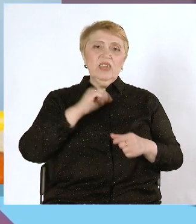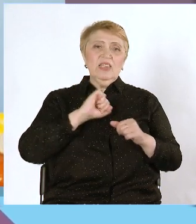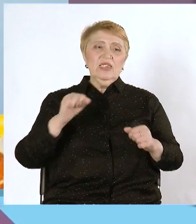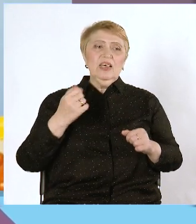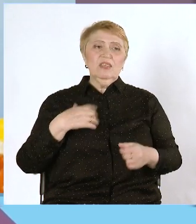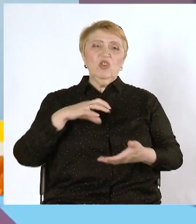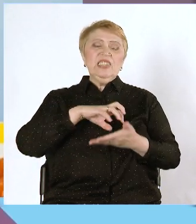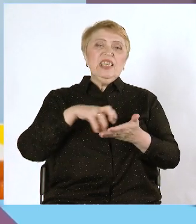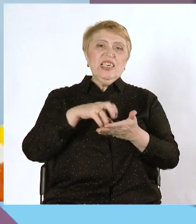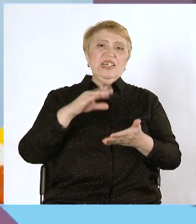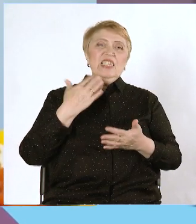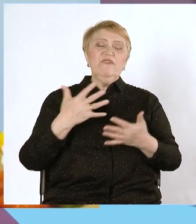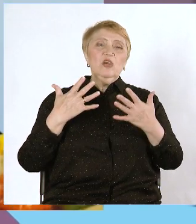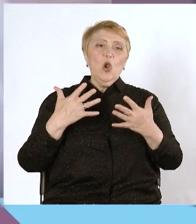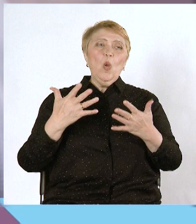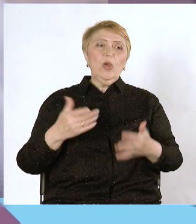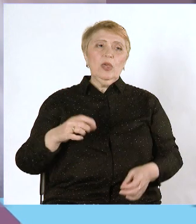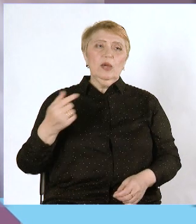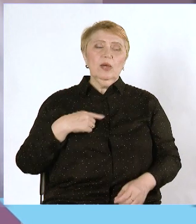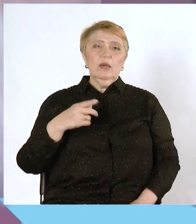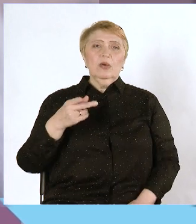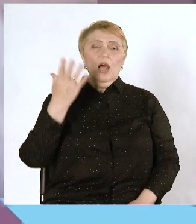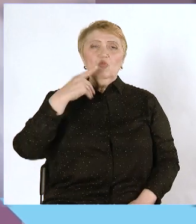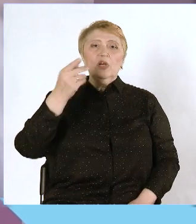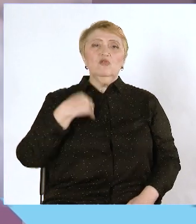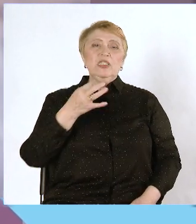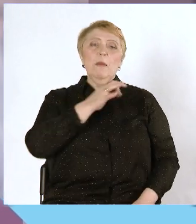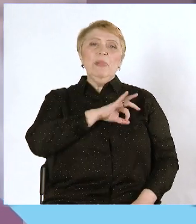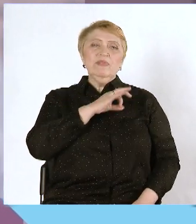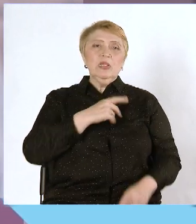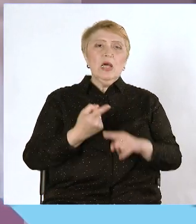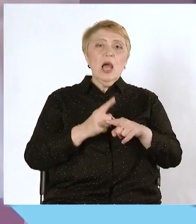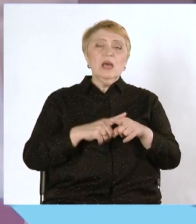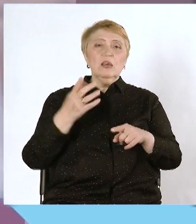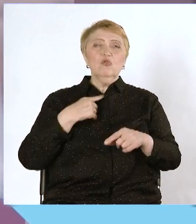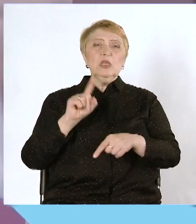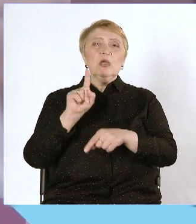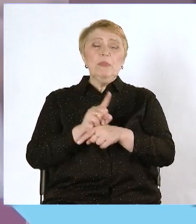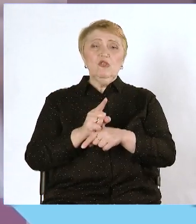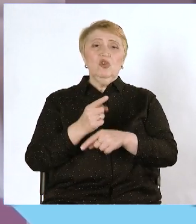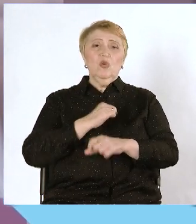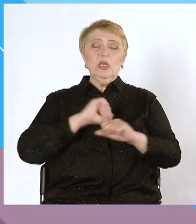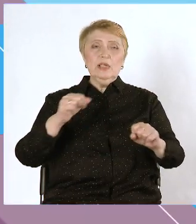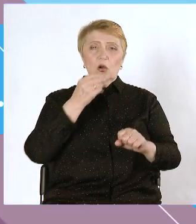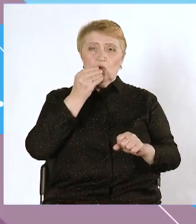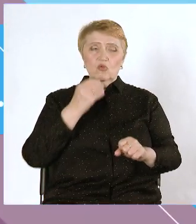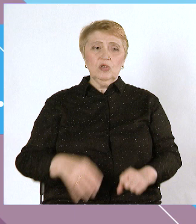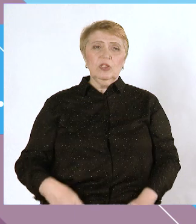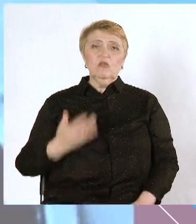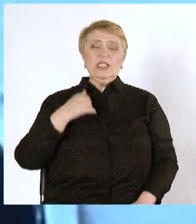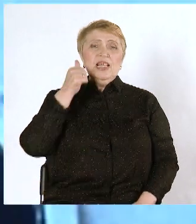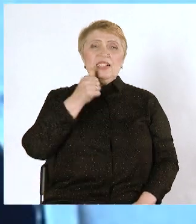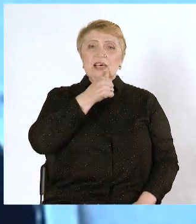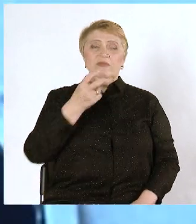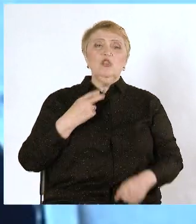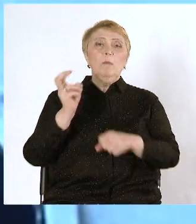пациенты с сахарным диабетом позволяются которые запущены говорят тут не скрывая на приемах и вот ты